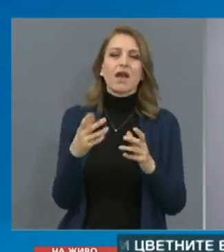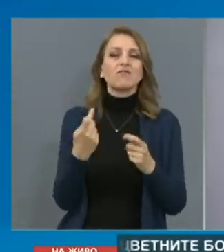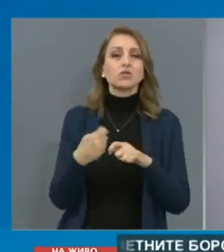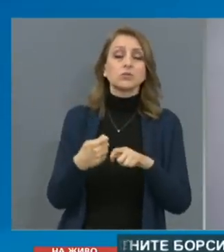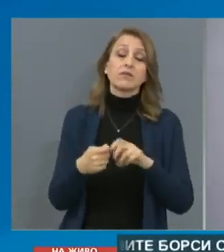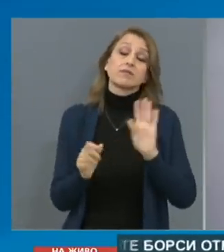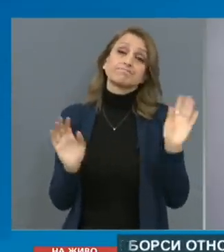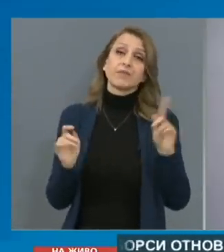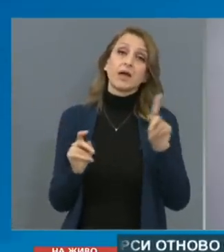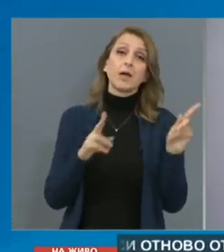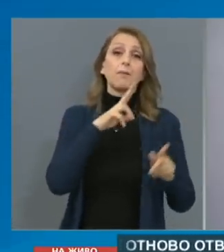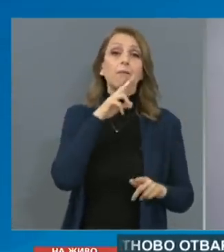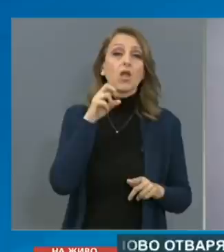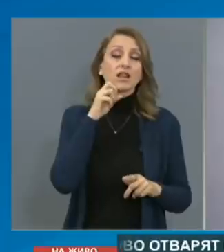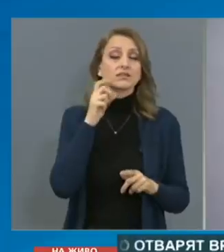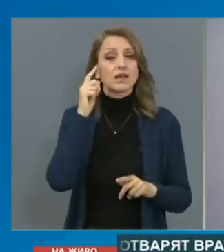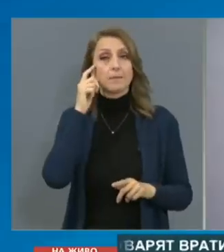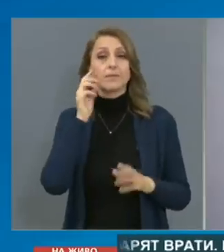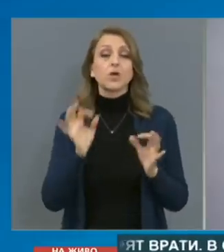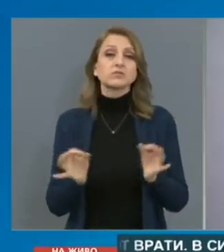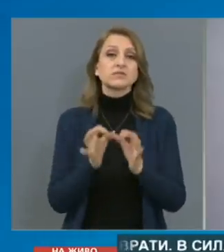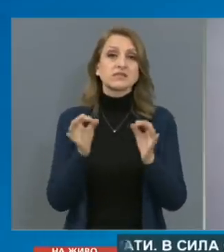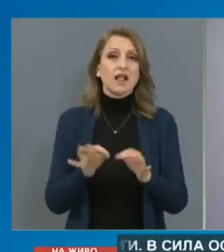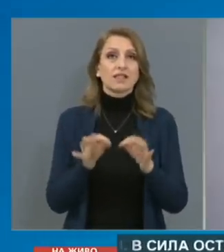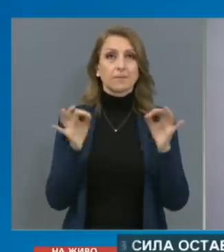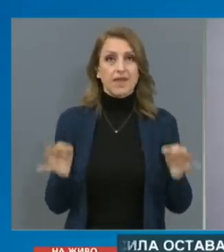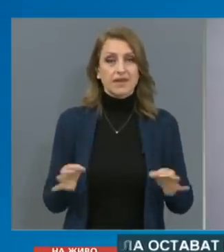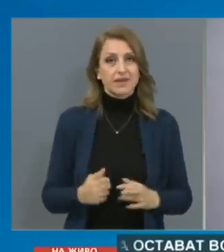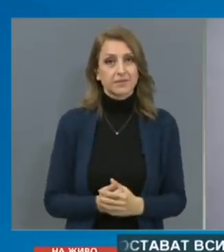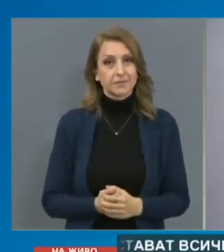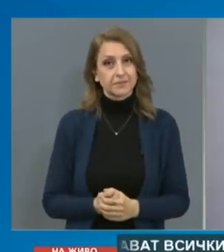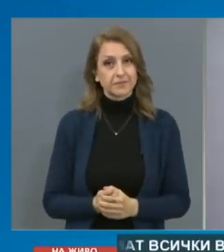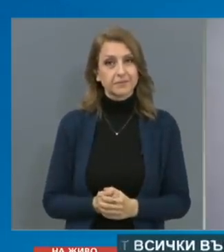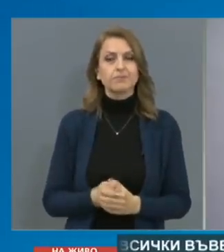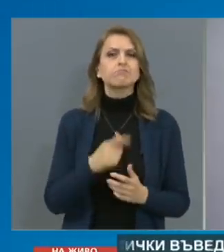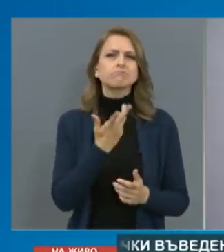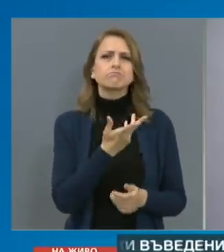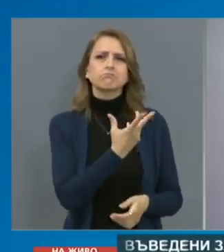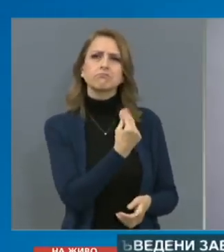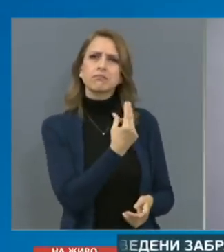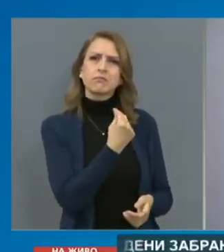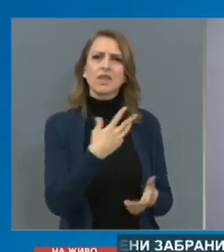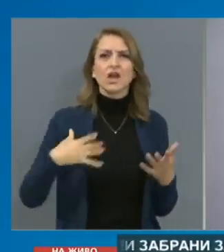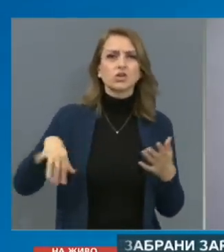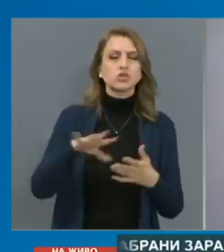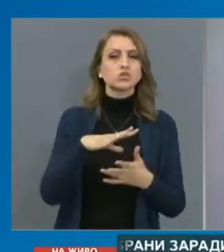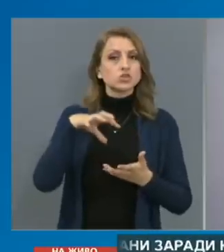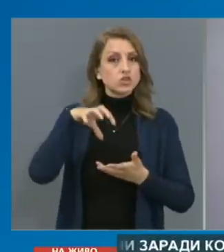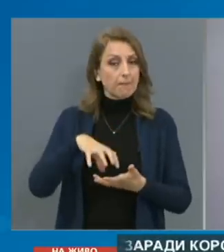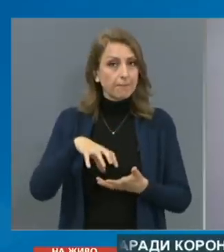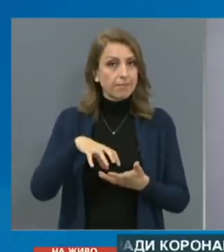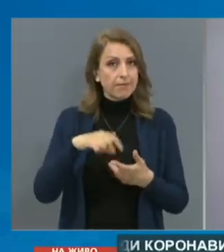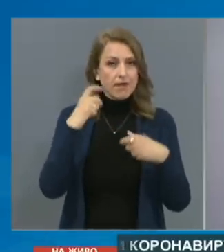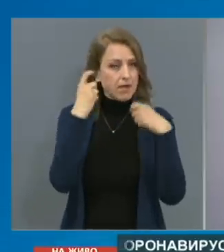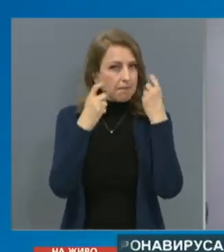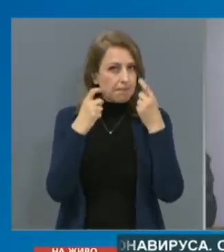предвижда по-специални мерки. Може ли, извинявайте, господин Мутафчийски, кажете, щаба обмисля ли варианти